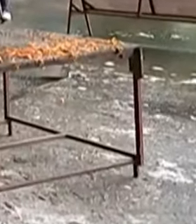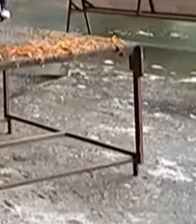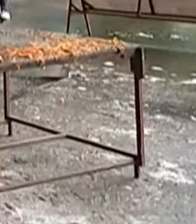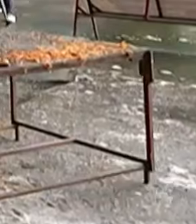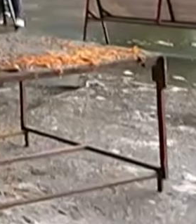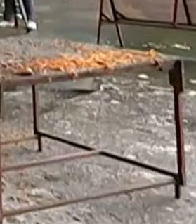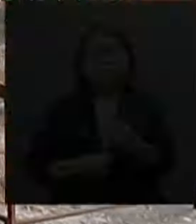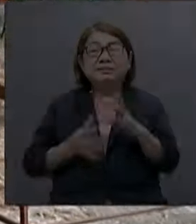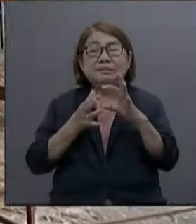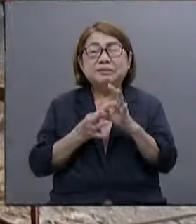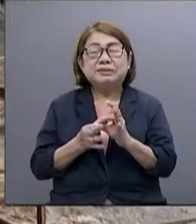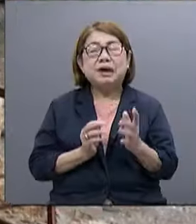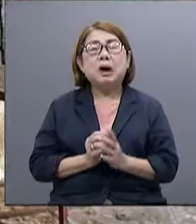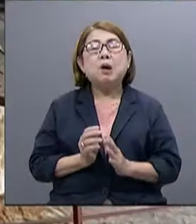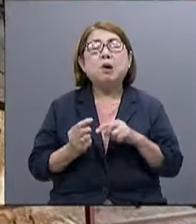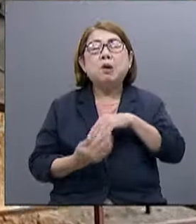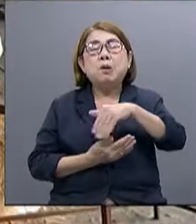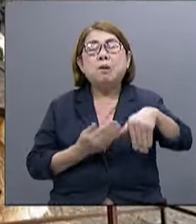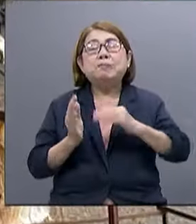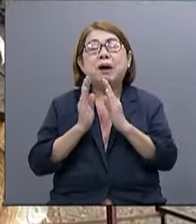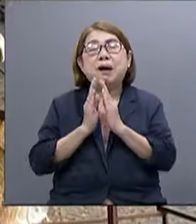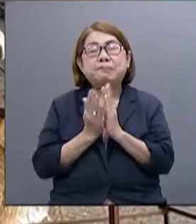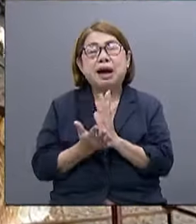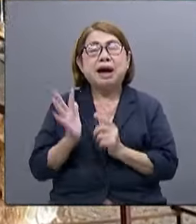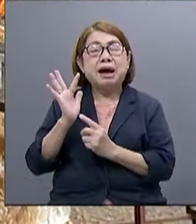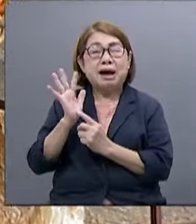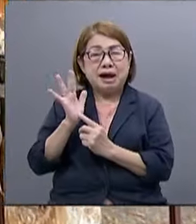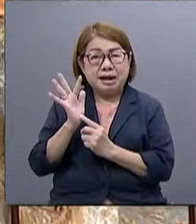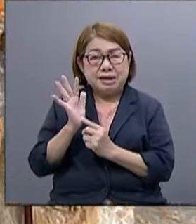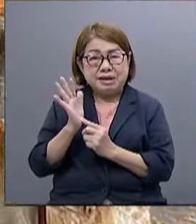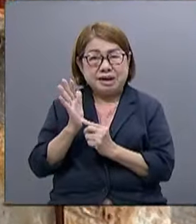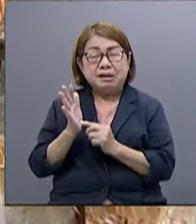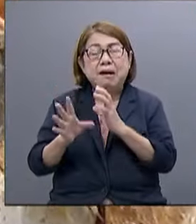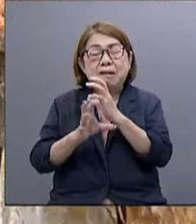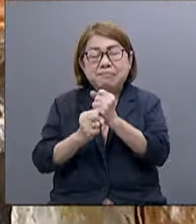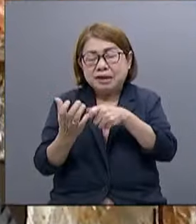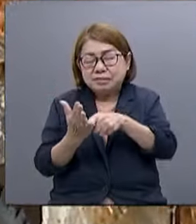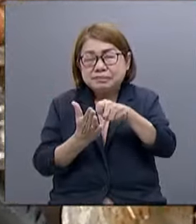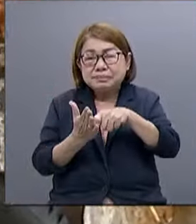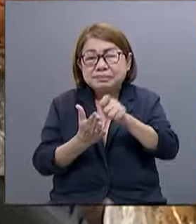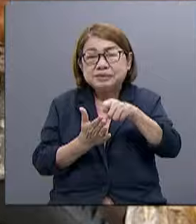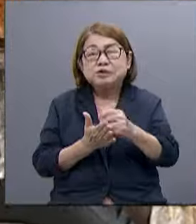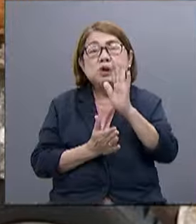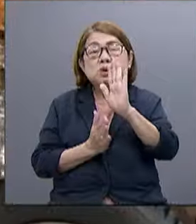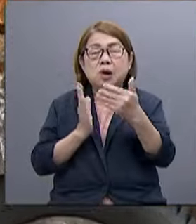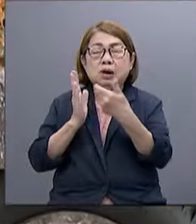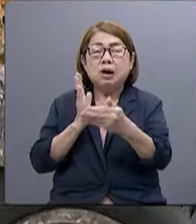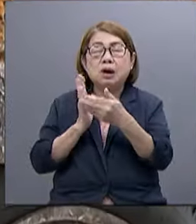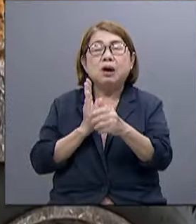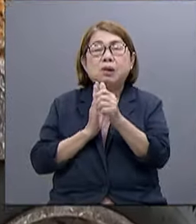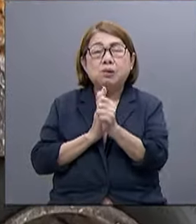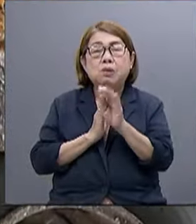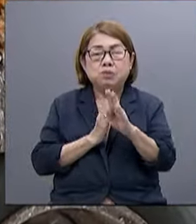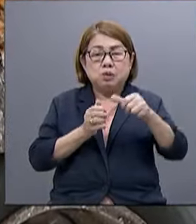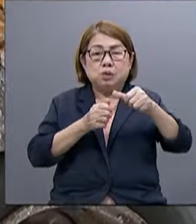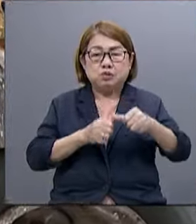เทียนพรรษาที่จังหวัดอุบลเราก็จะต้องมานั่งดูต้นเทียนพรรษานั่นเองนะครับตอนนี้ ผมมาอยู่ที่ คุณพระธาตุหนองบัวนะครับพูดคุยกับช่